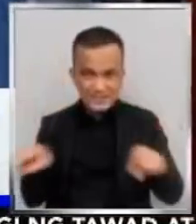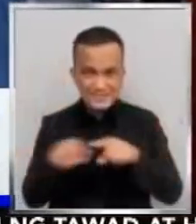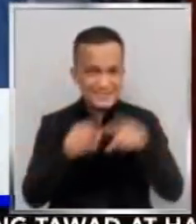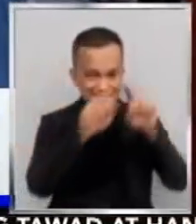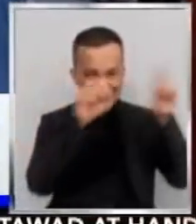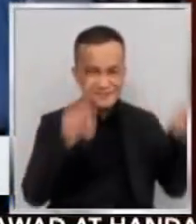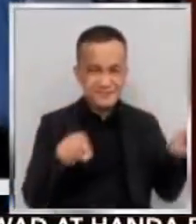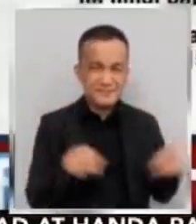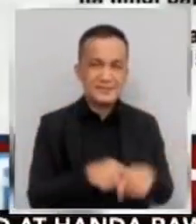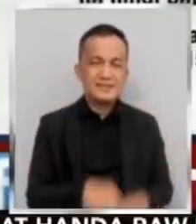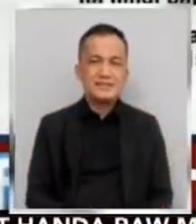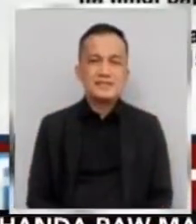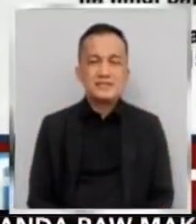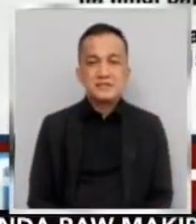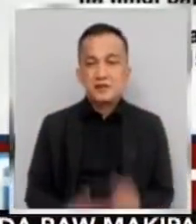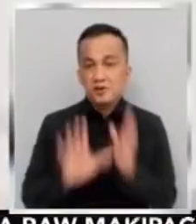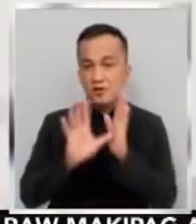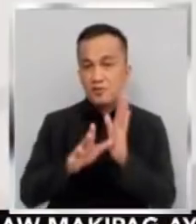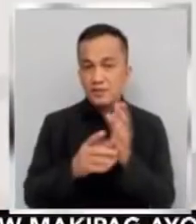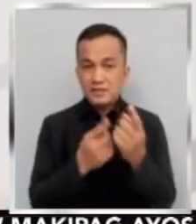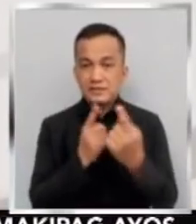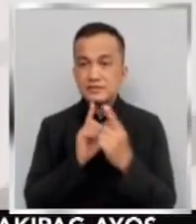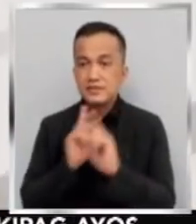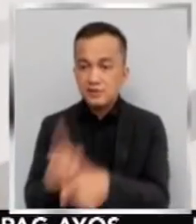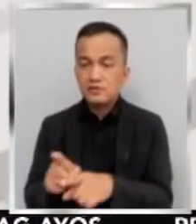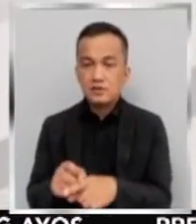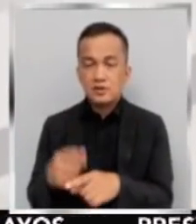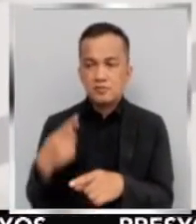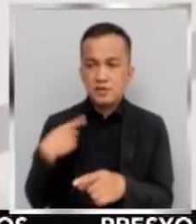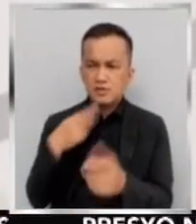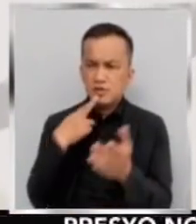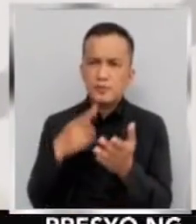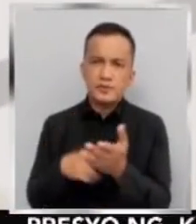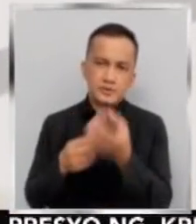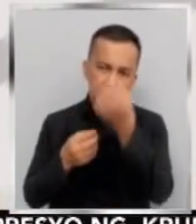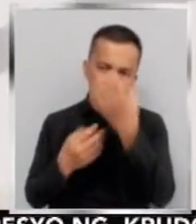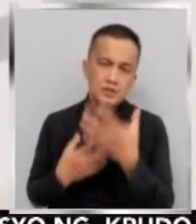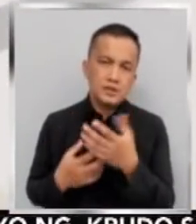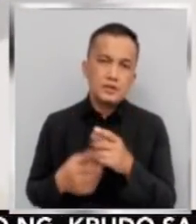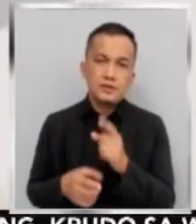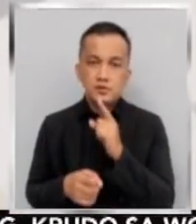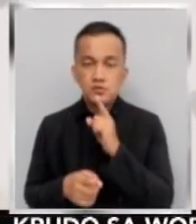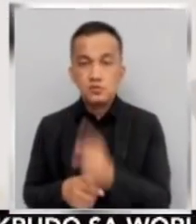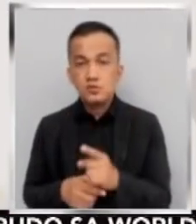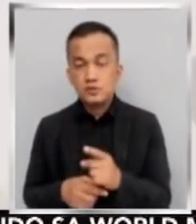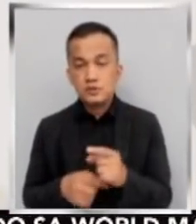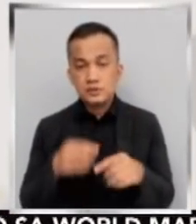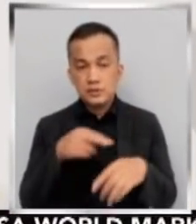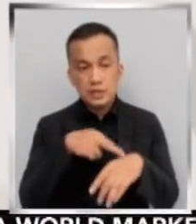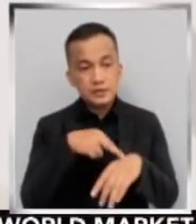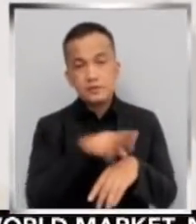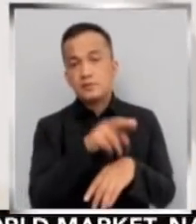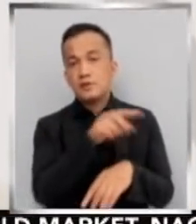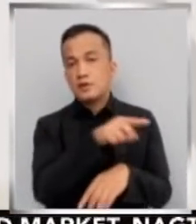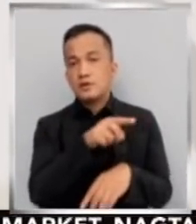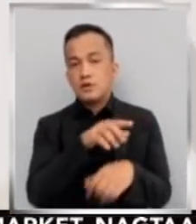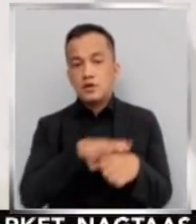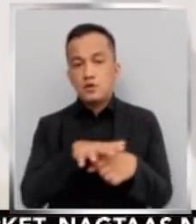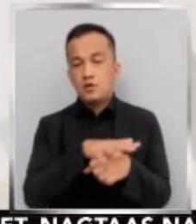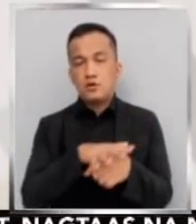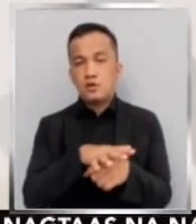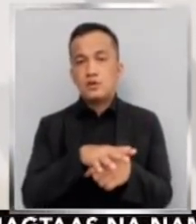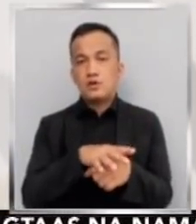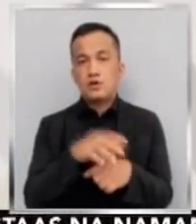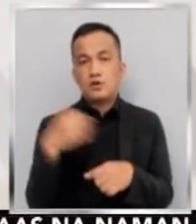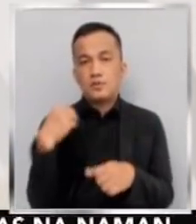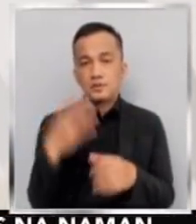Commission on Elections, kapag may mga report tayo nakukuha ng ganyan, talagang inirefer po natin sa local officials natin, local